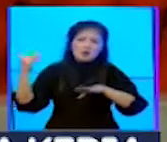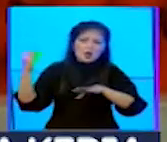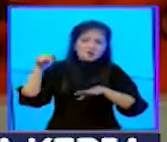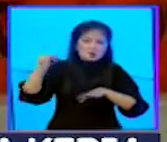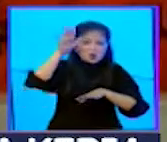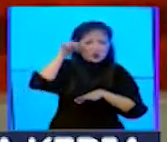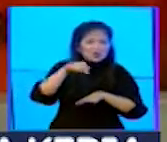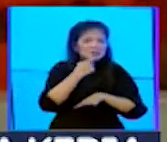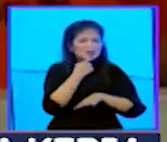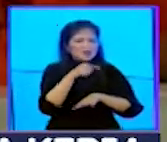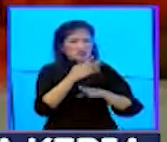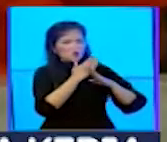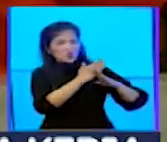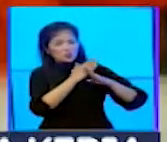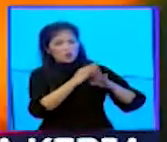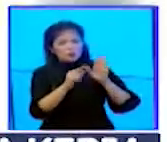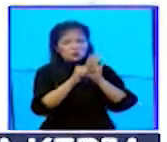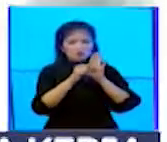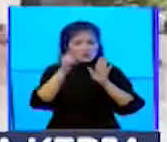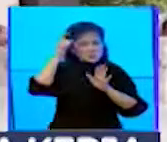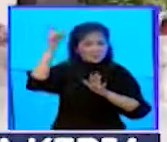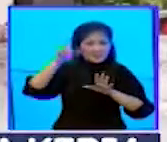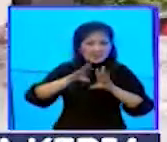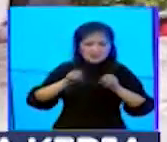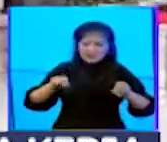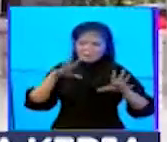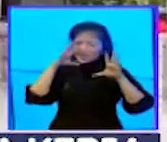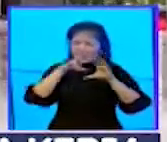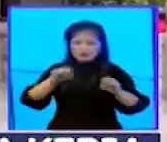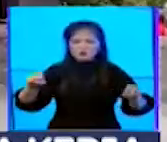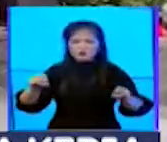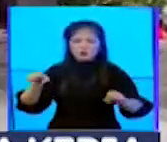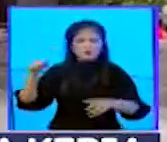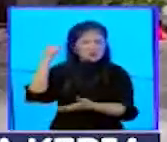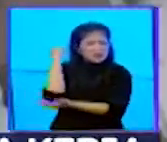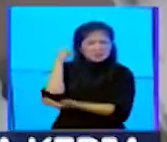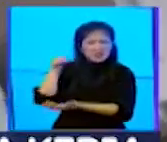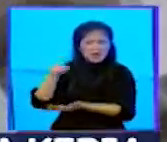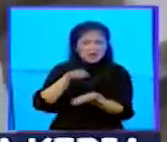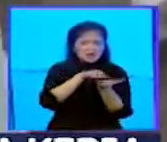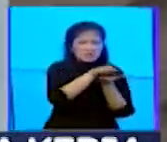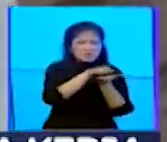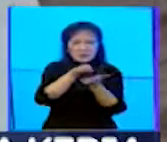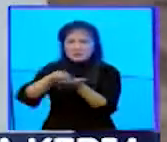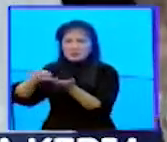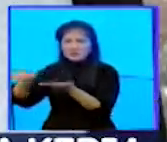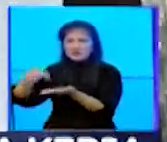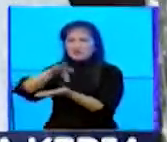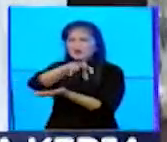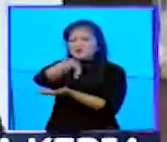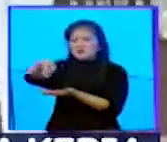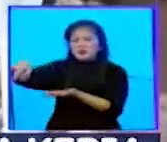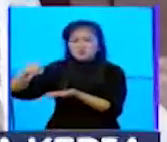penolakan Undang-Undang Cipta Kerja. Para tersangka disebut menyuplai logistik seperti molotov hingga batu untuk